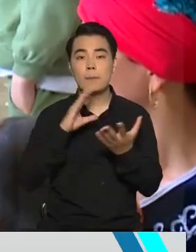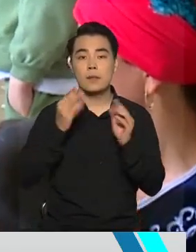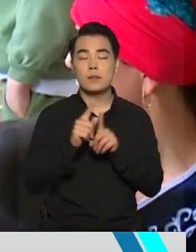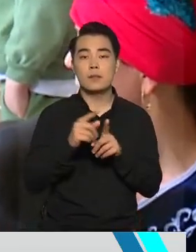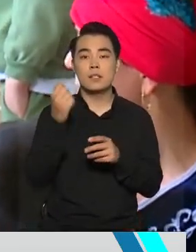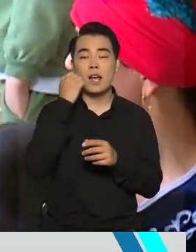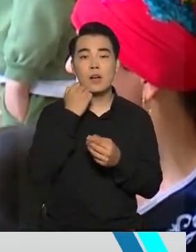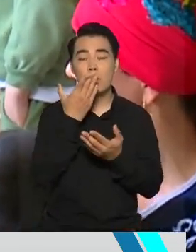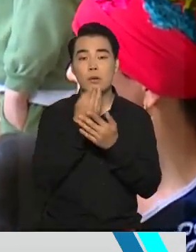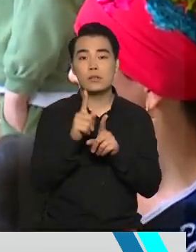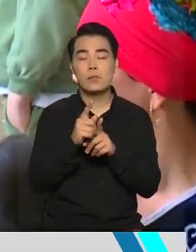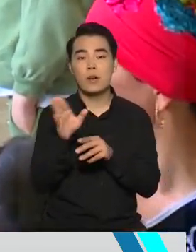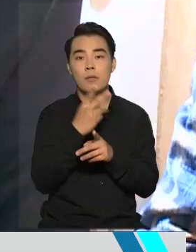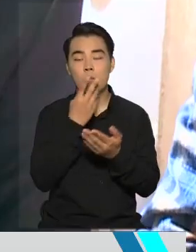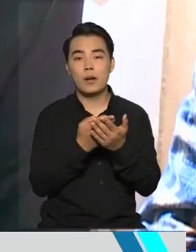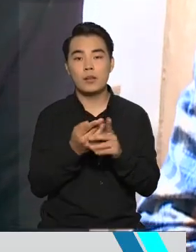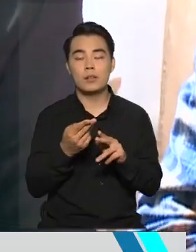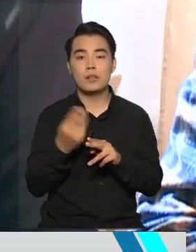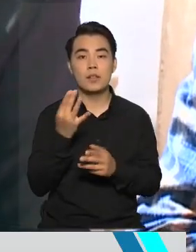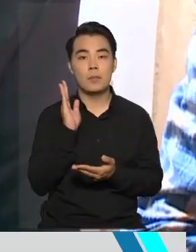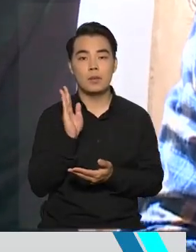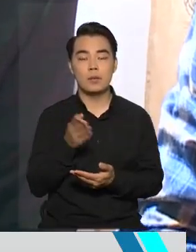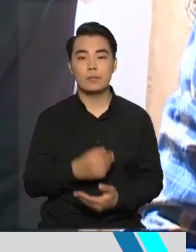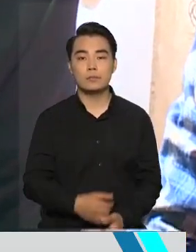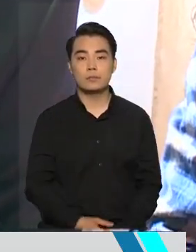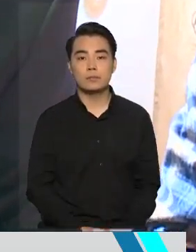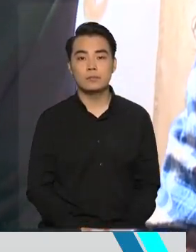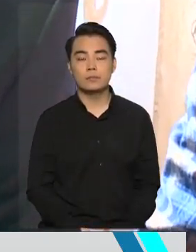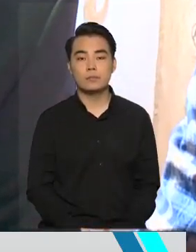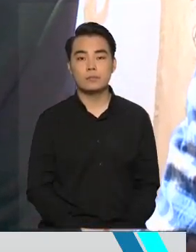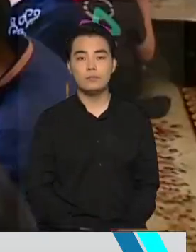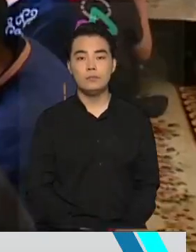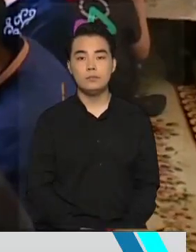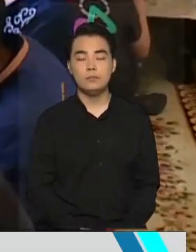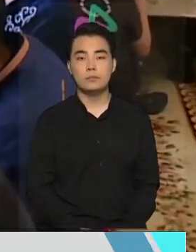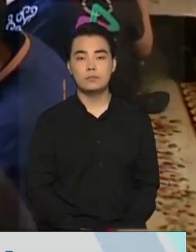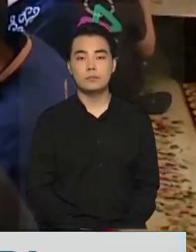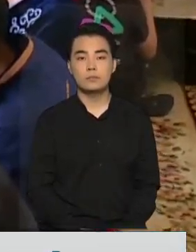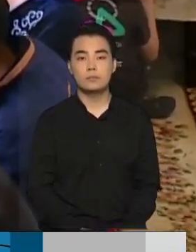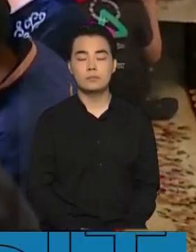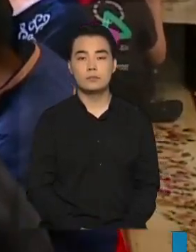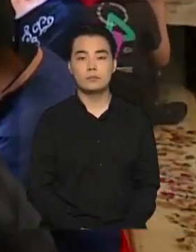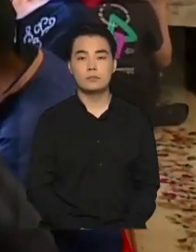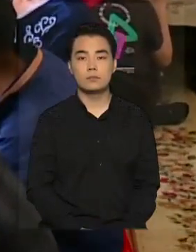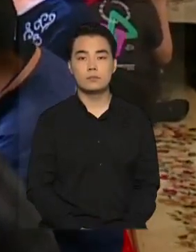қарттыққа қазынамен жету деген осы болса керекті. Елжас Әбділда, Жасұлан Бақытбек, Жібек жолы, Қызылорда облысы.